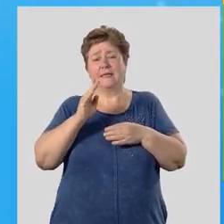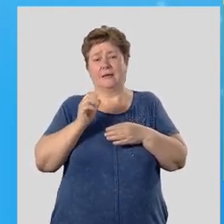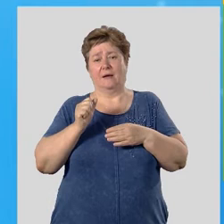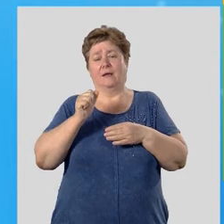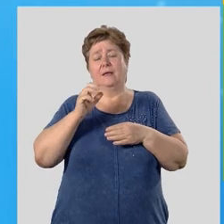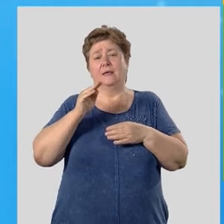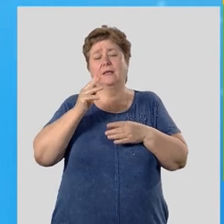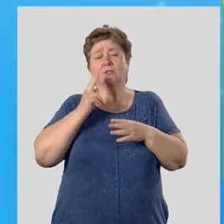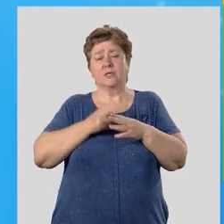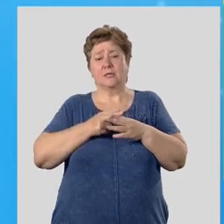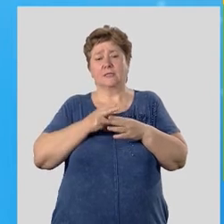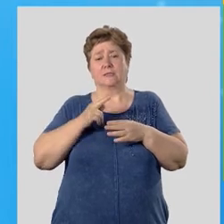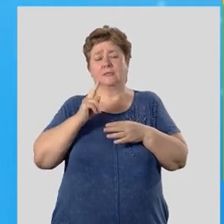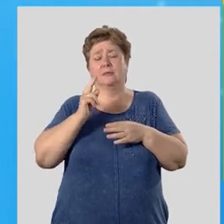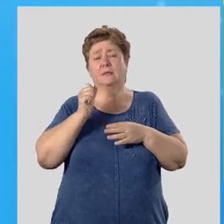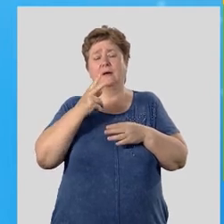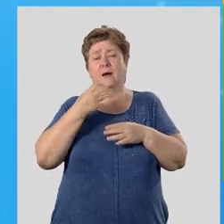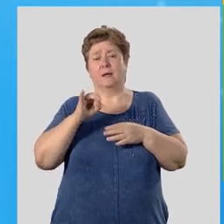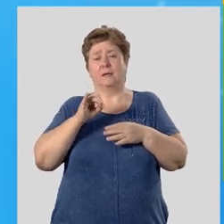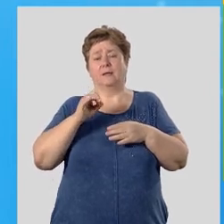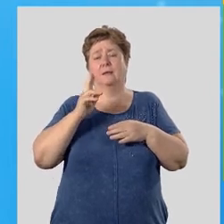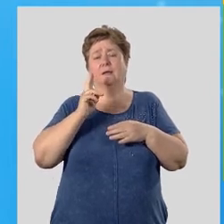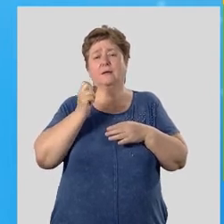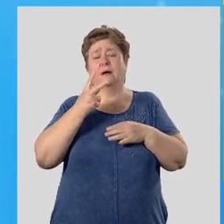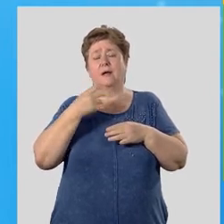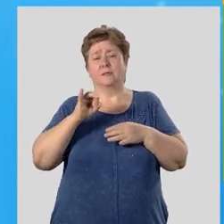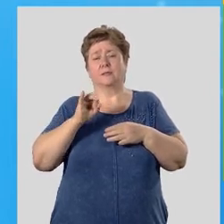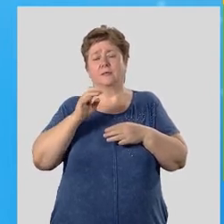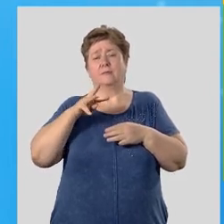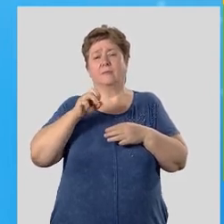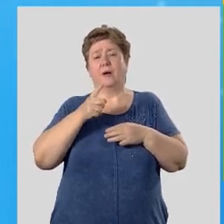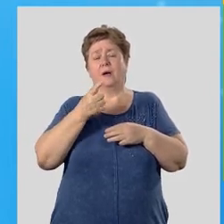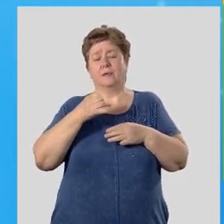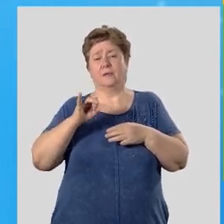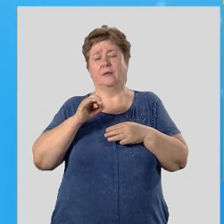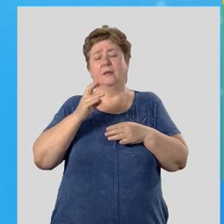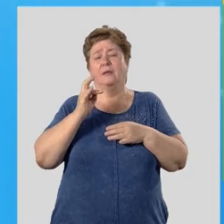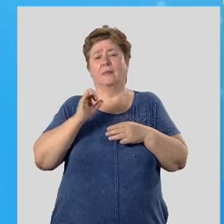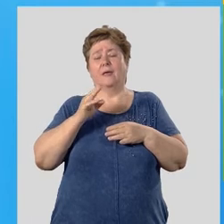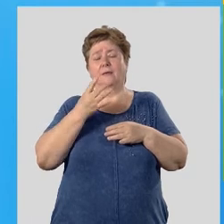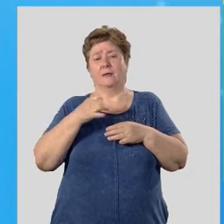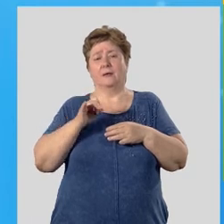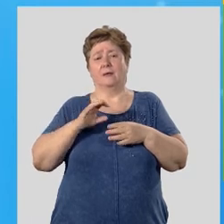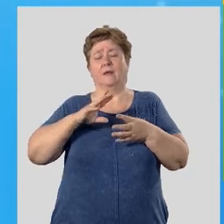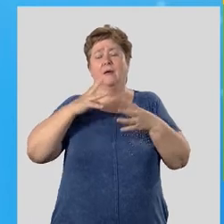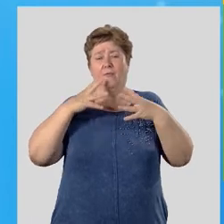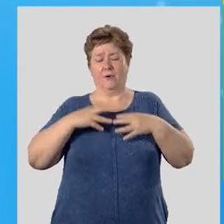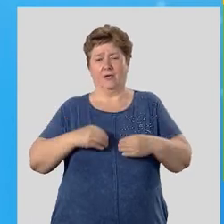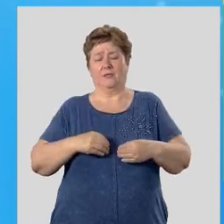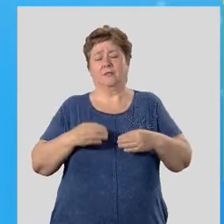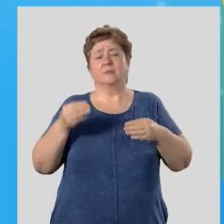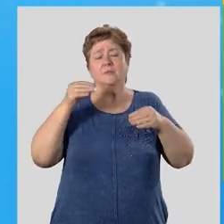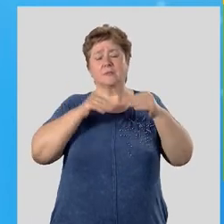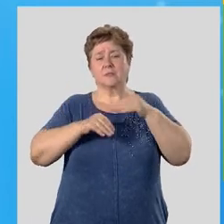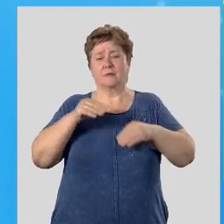серу, железо, калий, кальций, магний и натрий. В организме